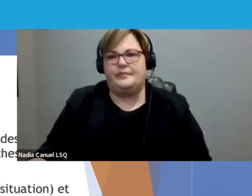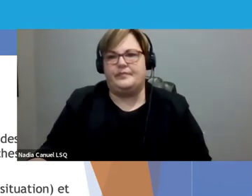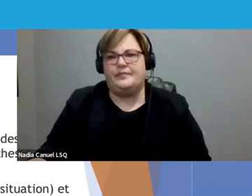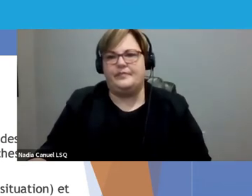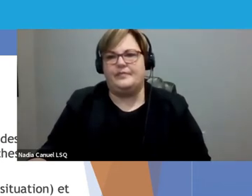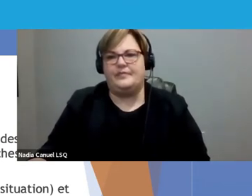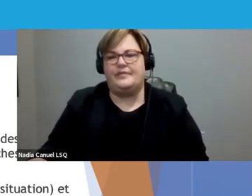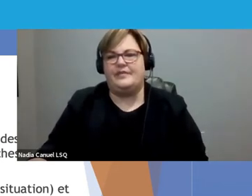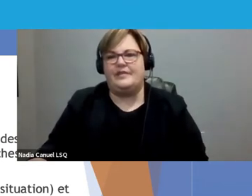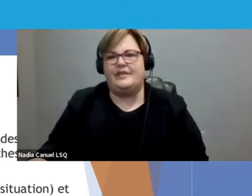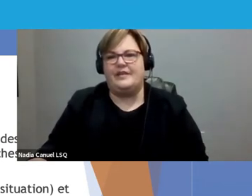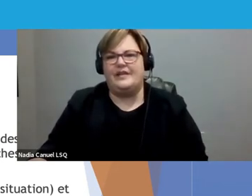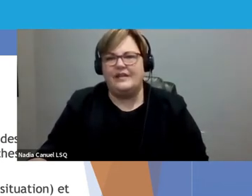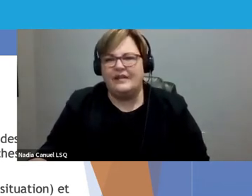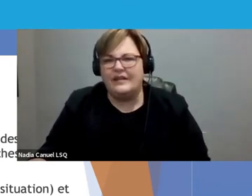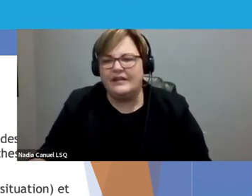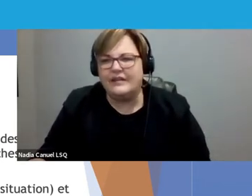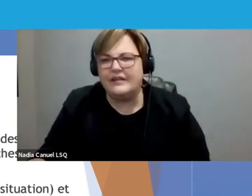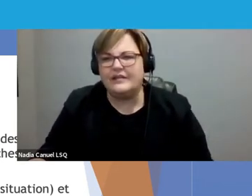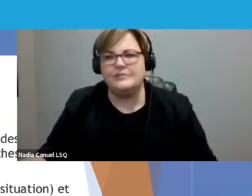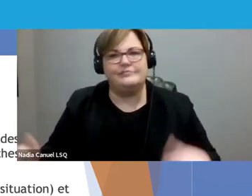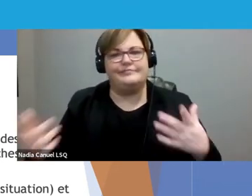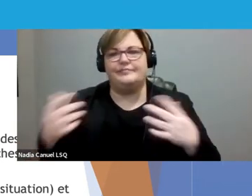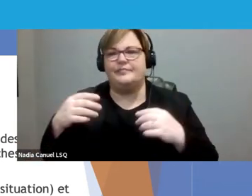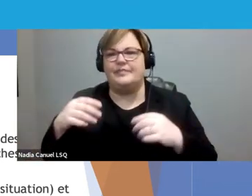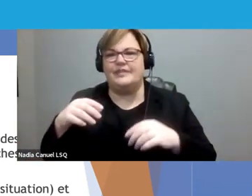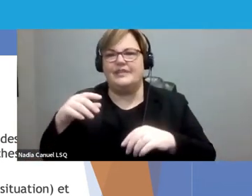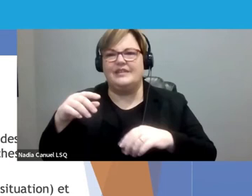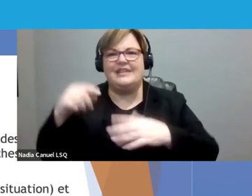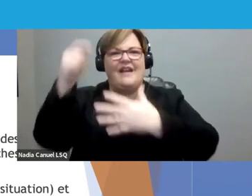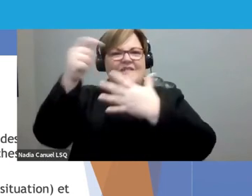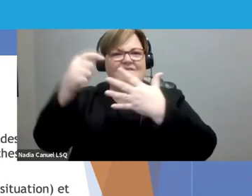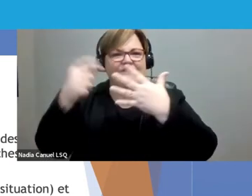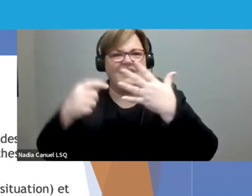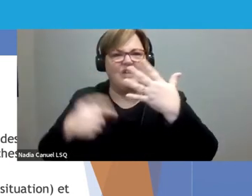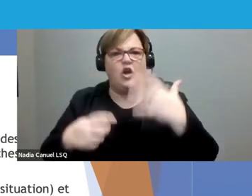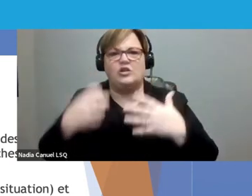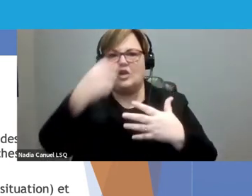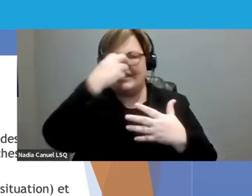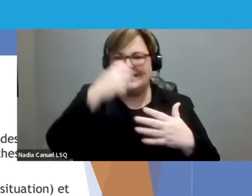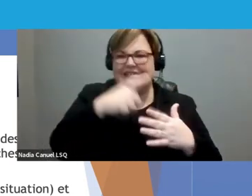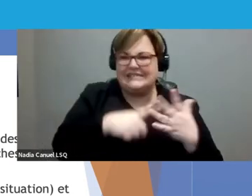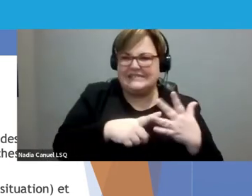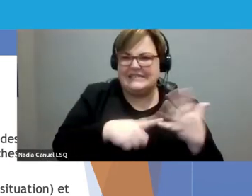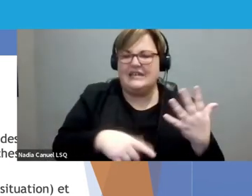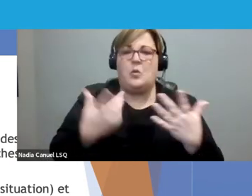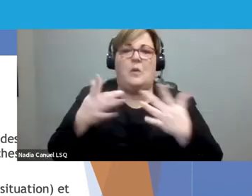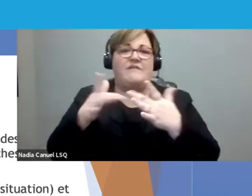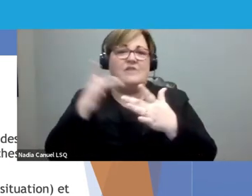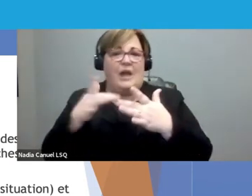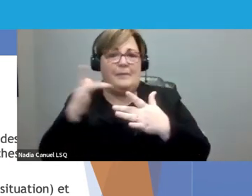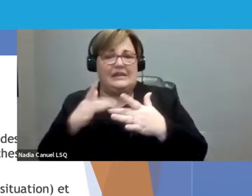Aussi, de faire un tour d'horizon aussi avec elle, des facteurs de risque et de vulnérabilité